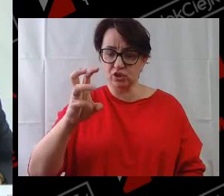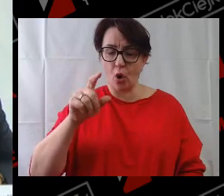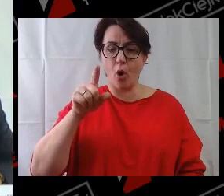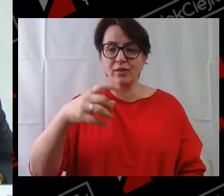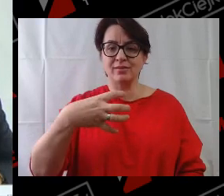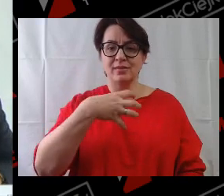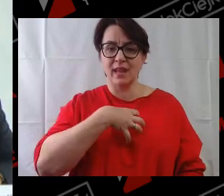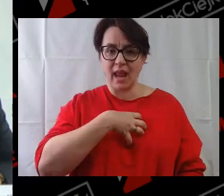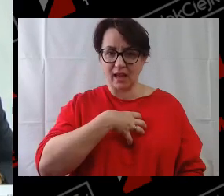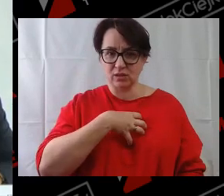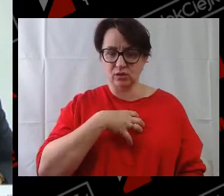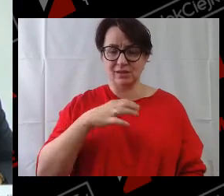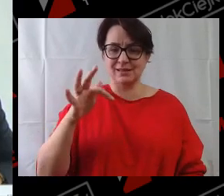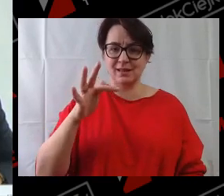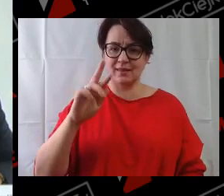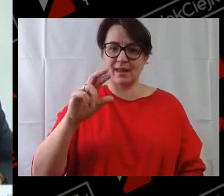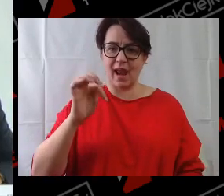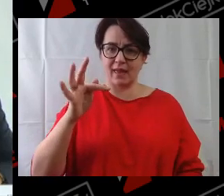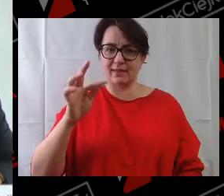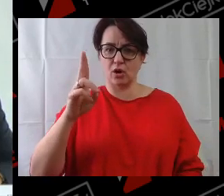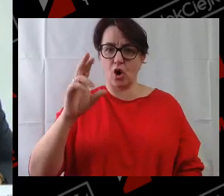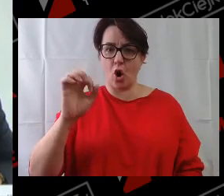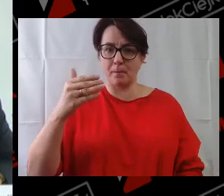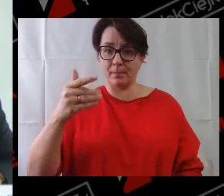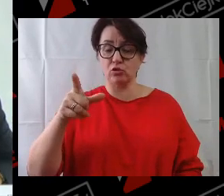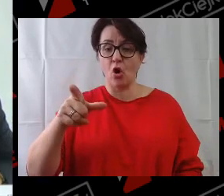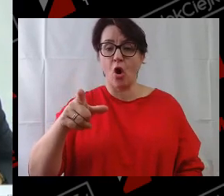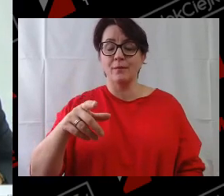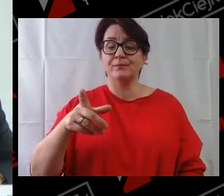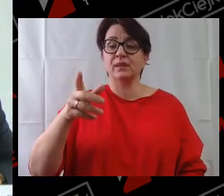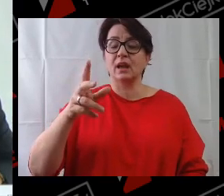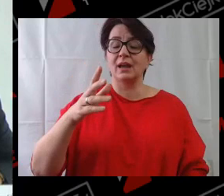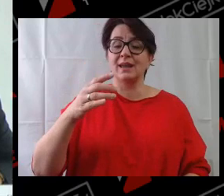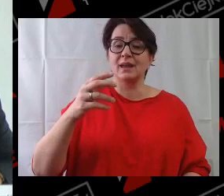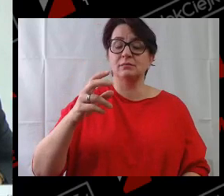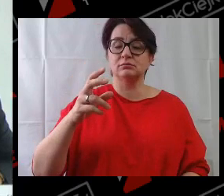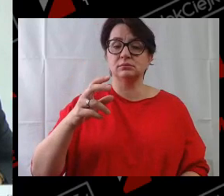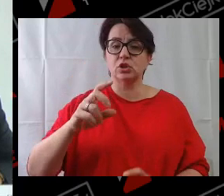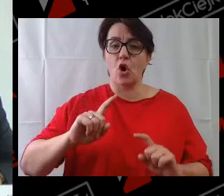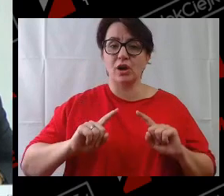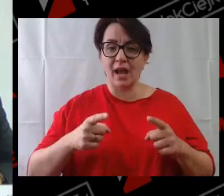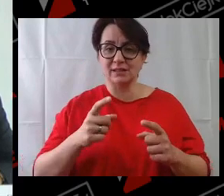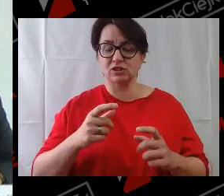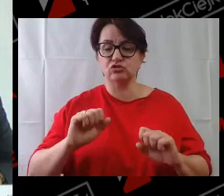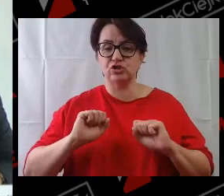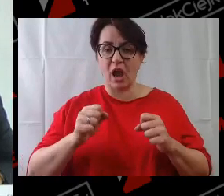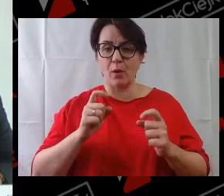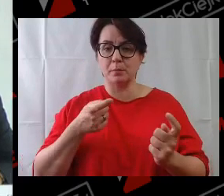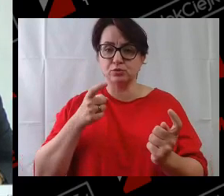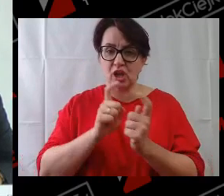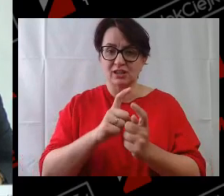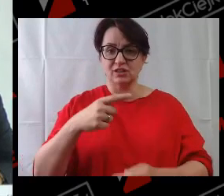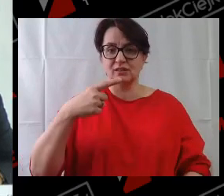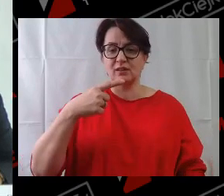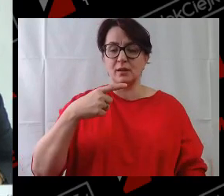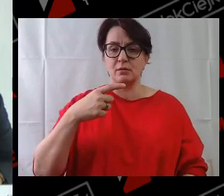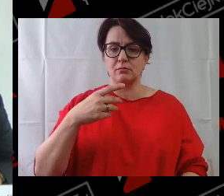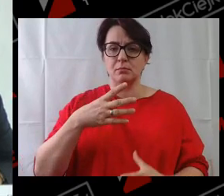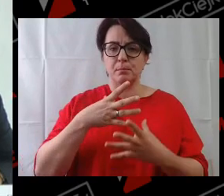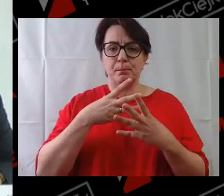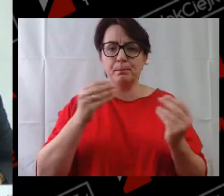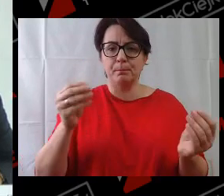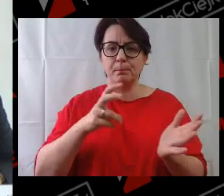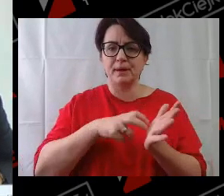stratą Czyli takiego właśnie ciała który w Europie działa przeciwko dezinformacji kremlowskie także może wkraczamy na inny